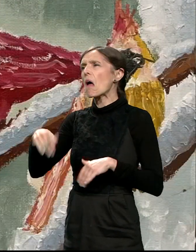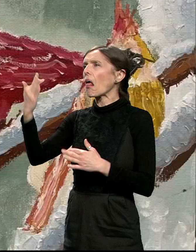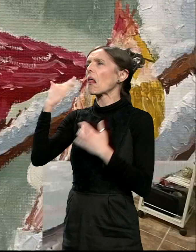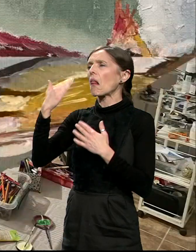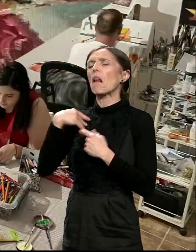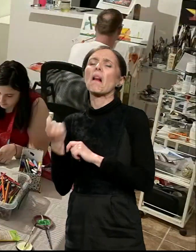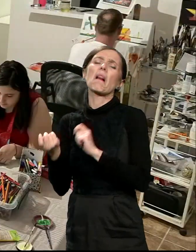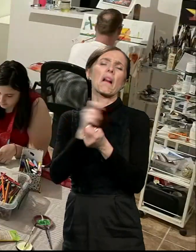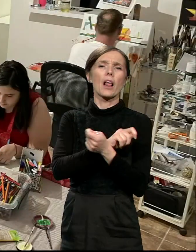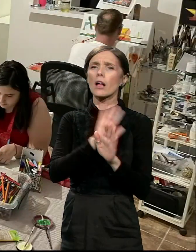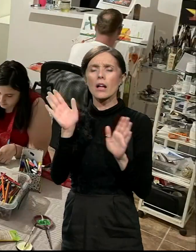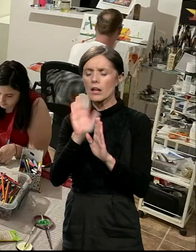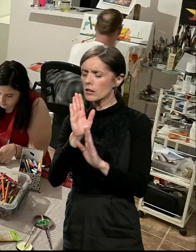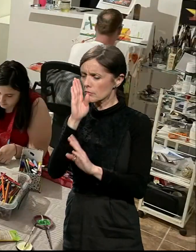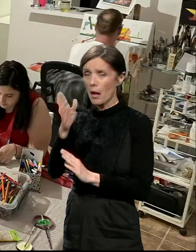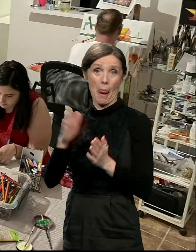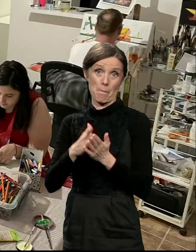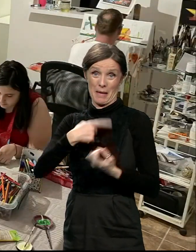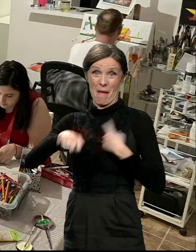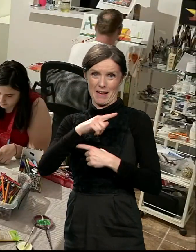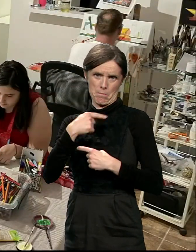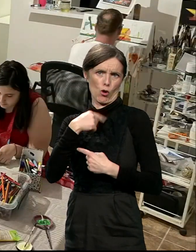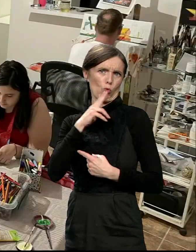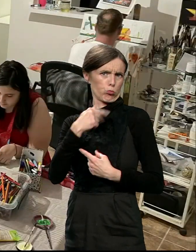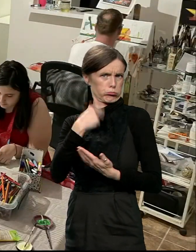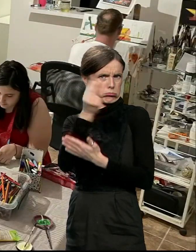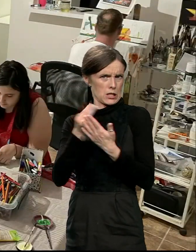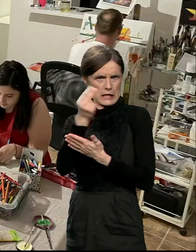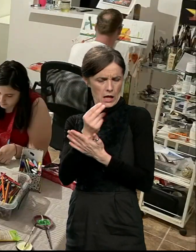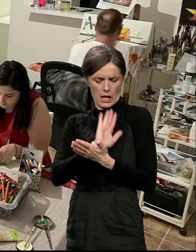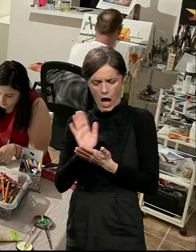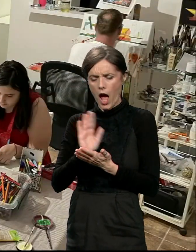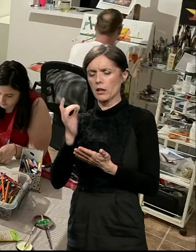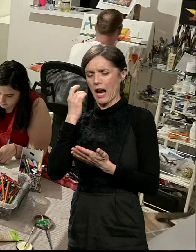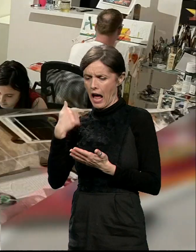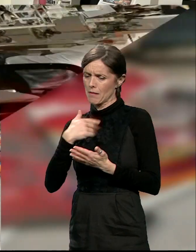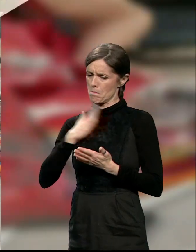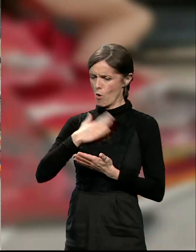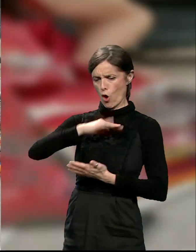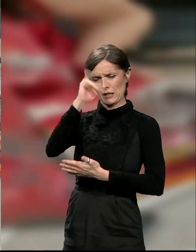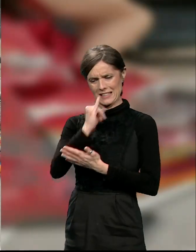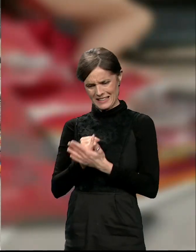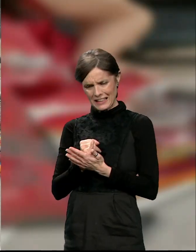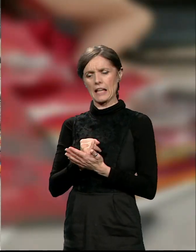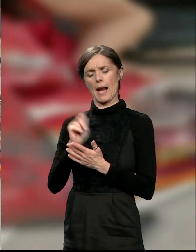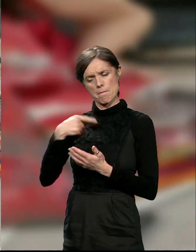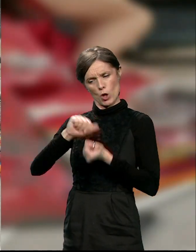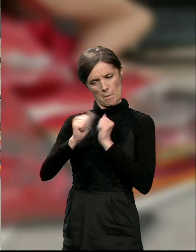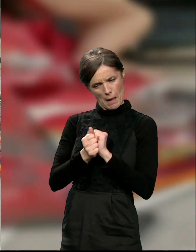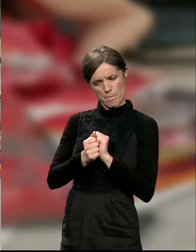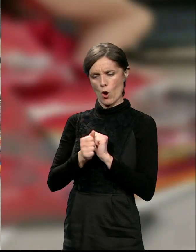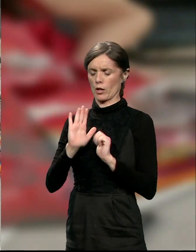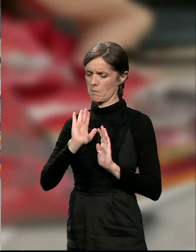slikari moramo da se borimo za to da ostanemo dosledni našem potpisu, našem stilu, da ne